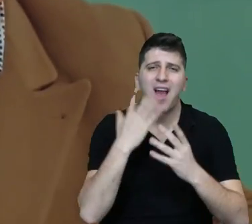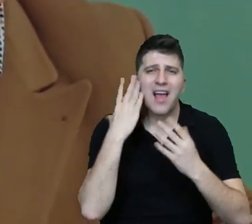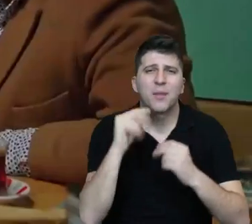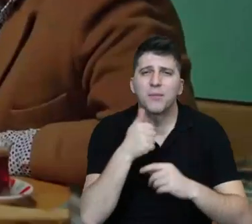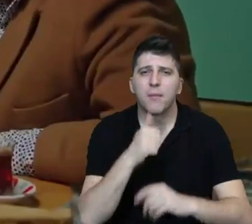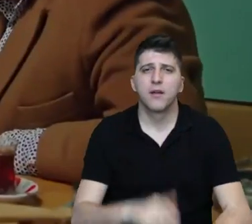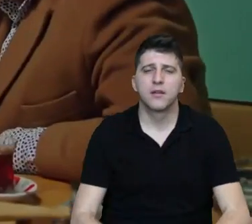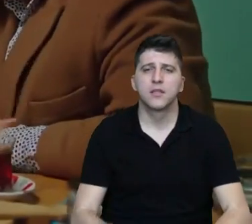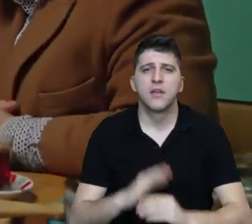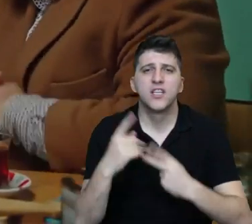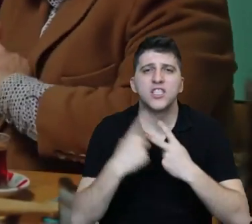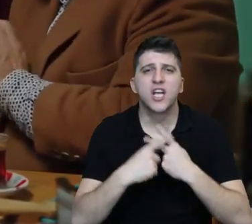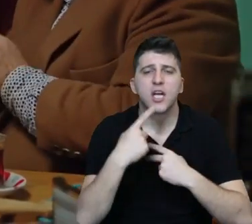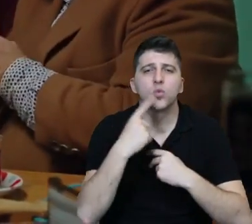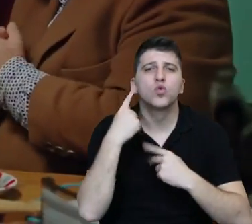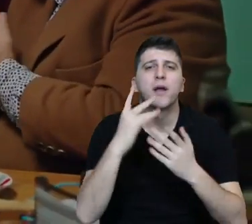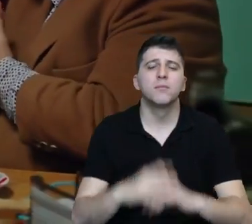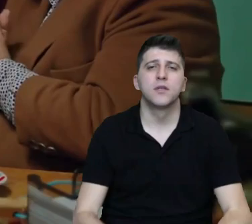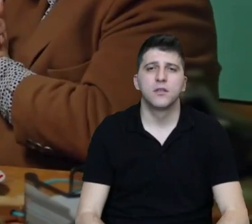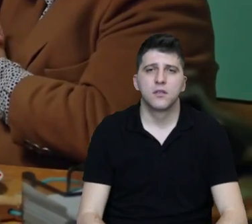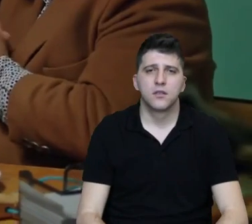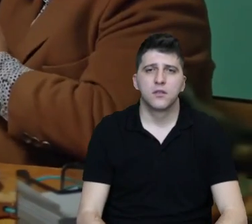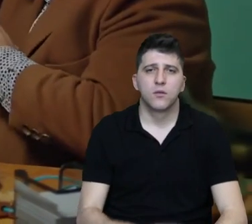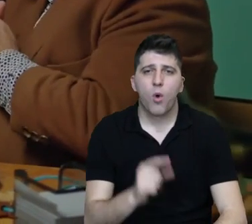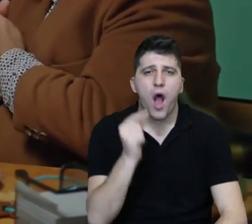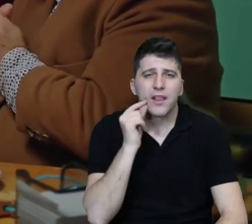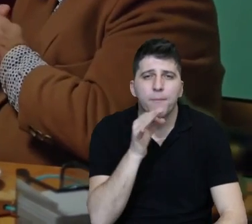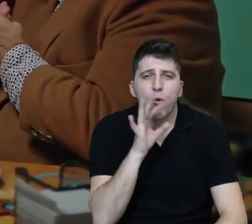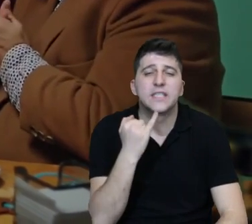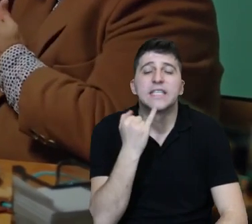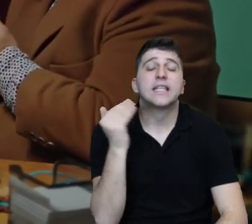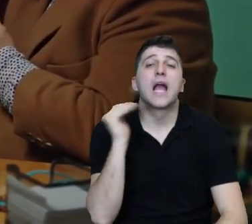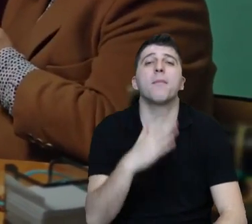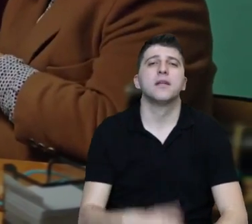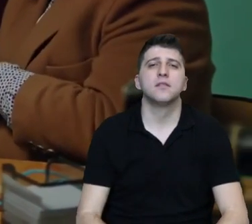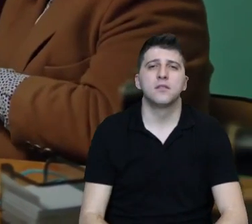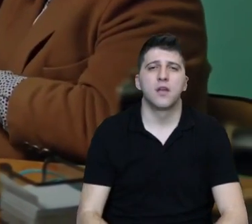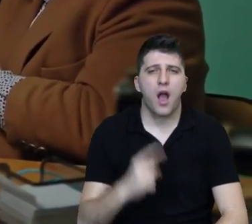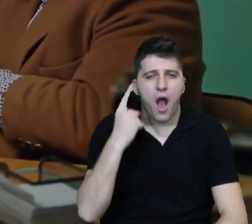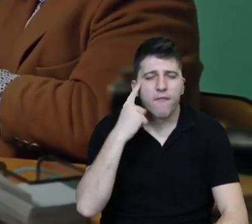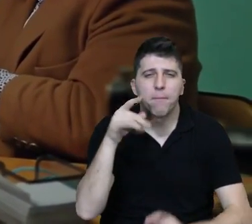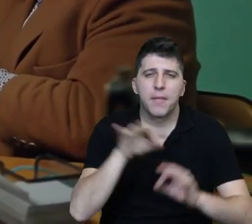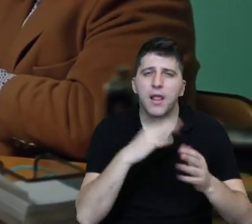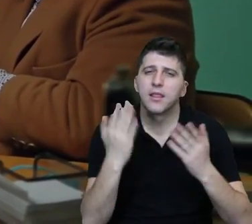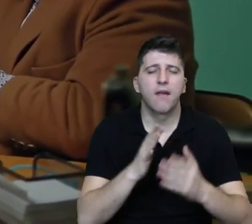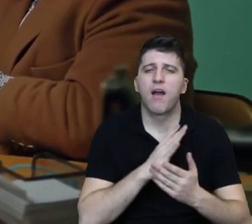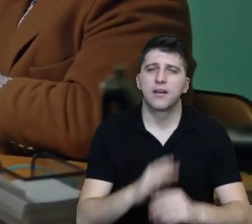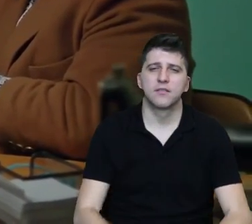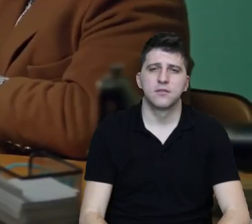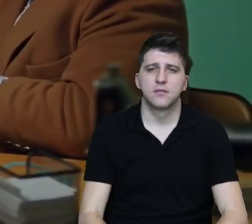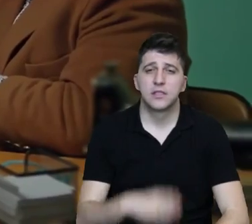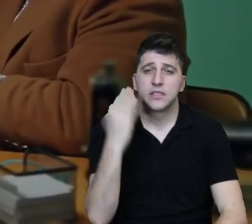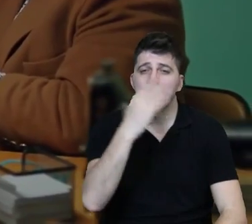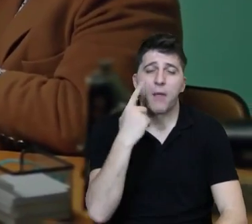Anlamadım baba. Ya Yaşar diyor, duymadın mı? Bu herif boşu boşuna ziyarete falan gelmez. Kim bilir kafasında ne tilkiler dolaşıyor.